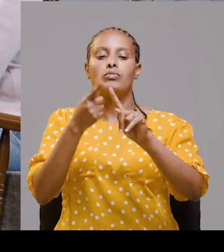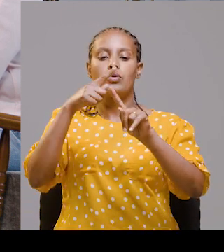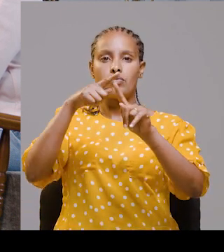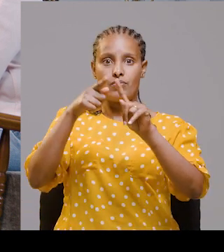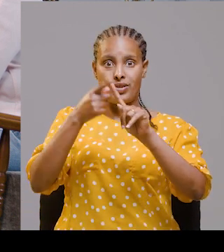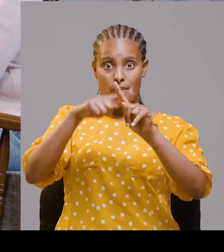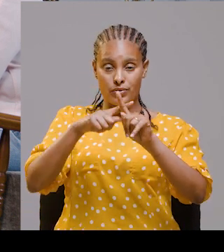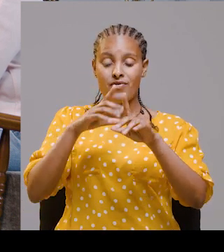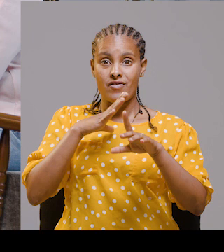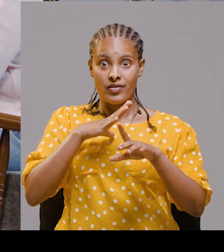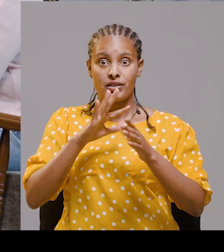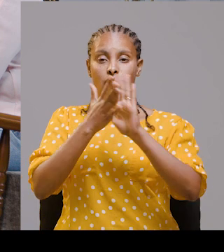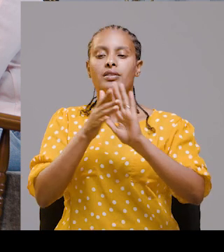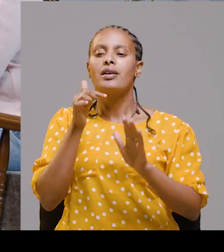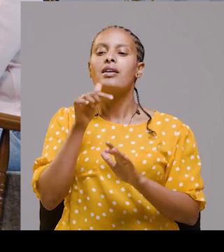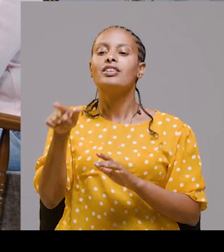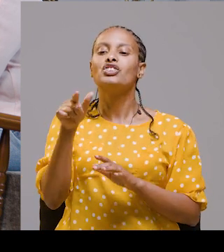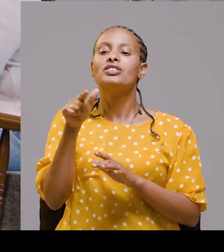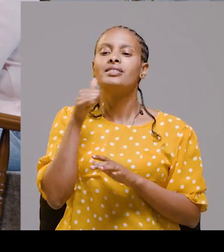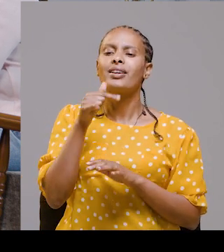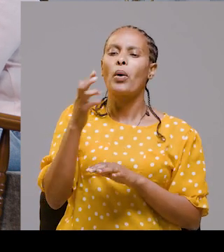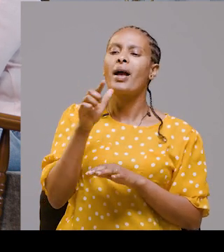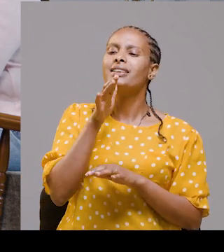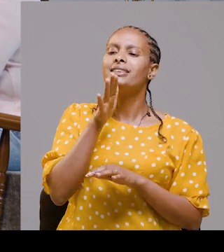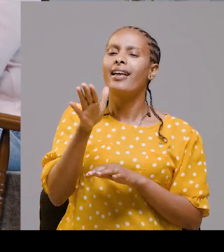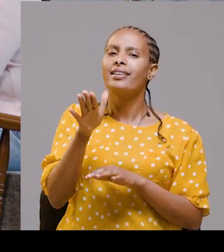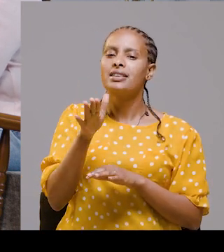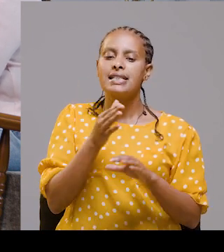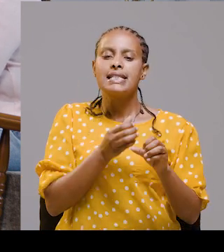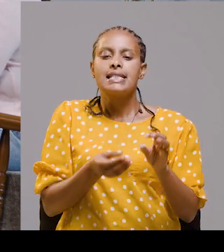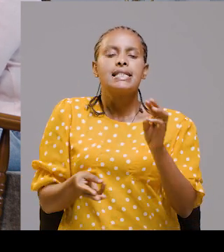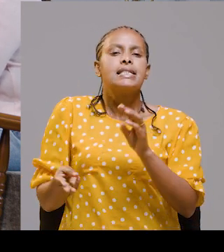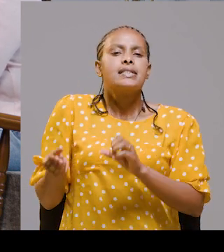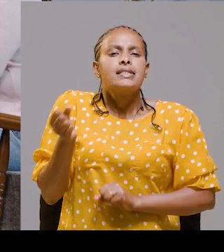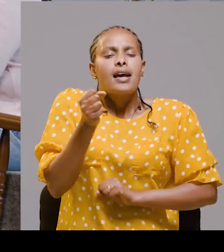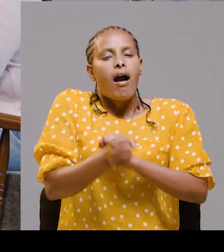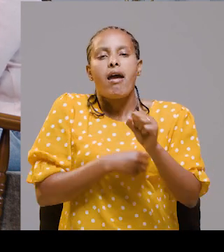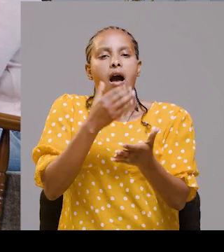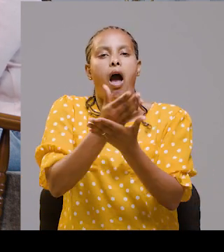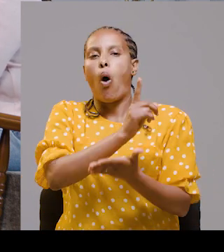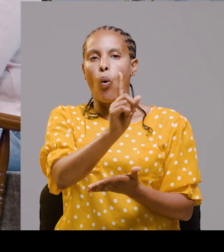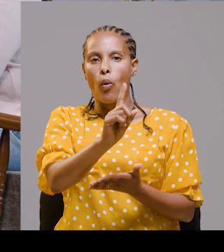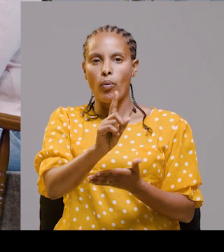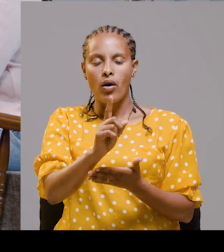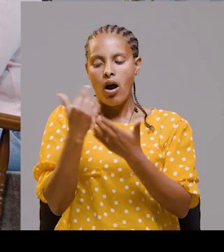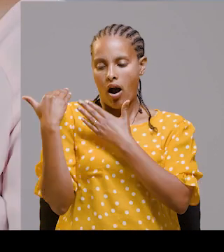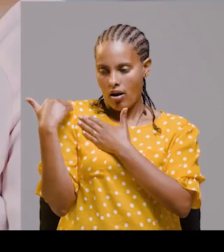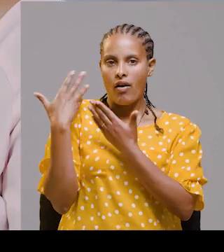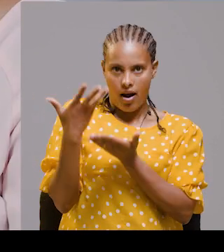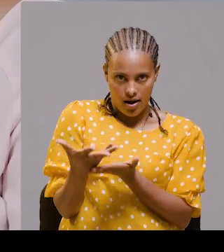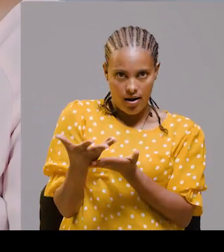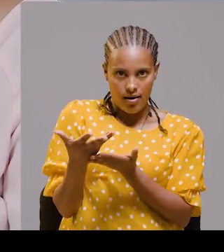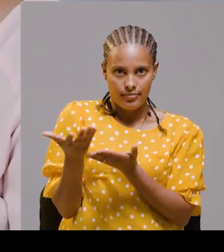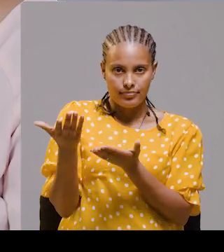መመለስ ሲጀምር ስቲል የዛች እናት ወይም የዛች ሴት ስቃይ አያበቃም። ስቲል ምን ይሆናል? ያው ኃላፊነቱ አለ።